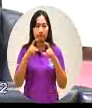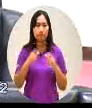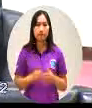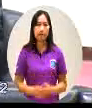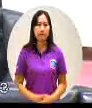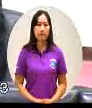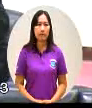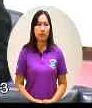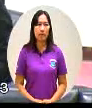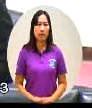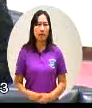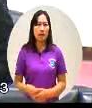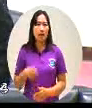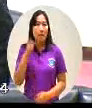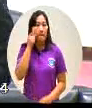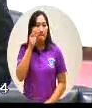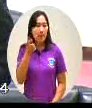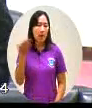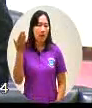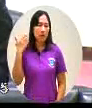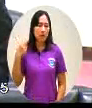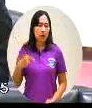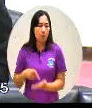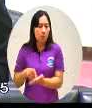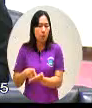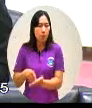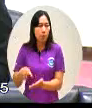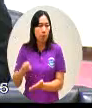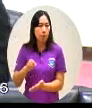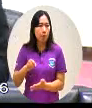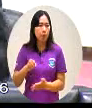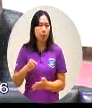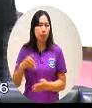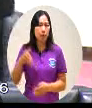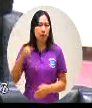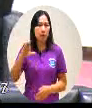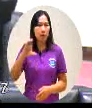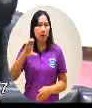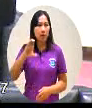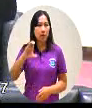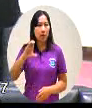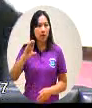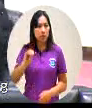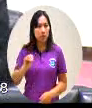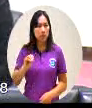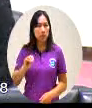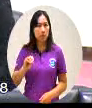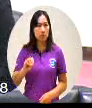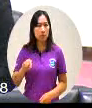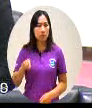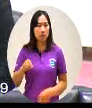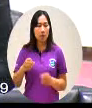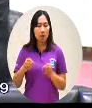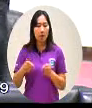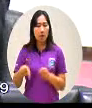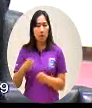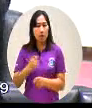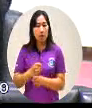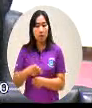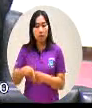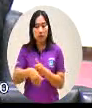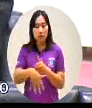在顶个月我嘛争取一个100万的90万，本来要做阮这个系统，我会当做32G卡面啦，结